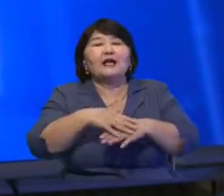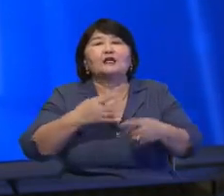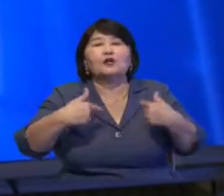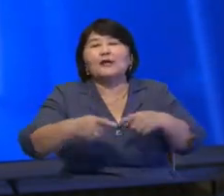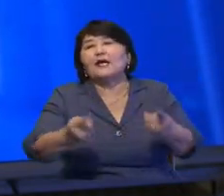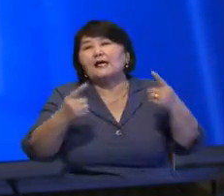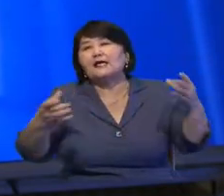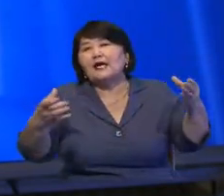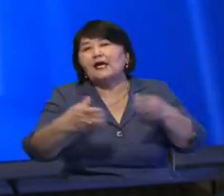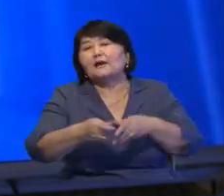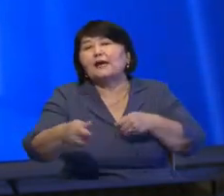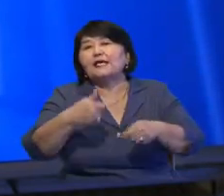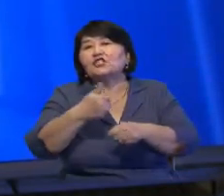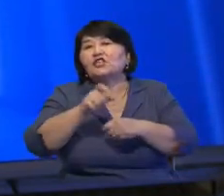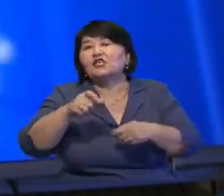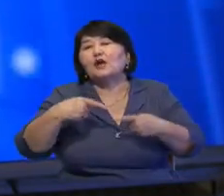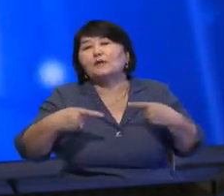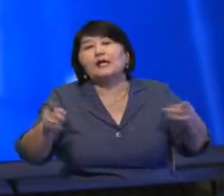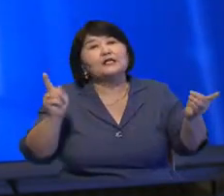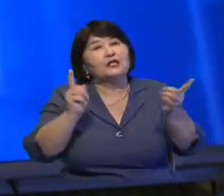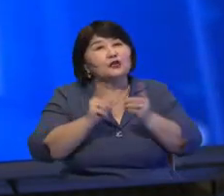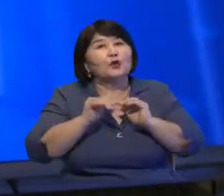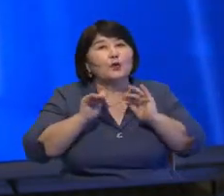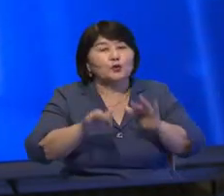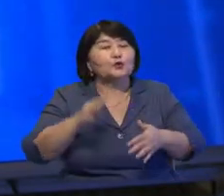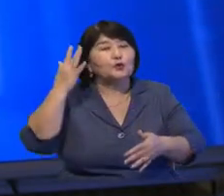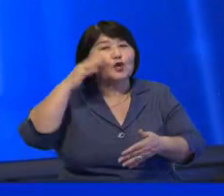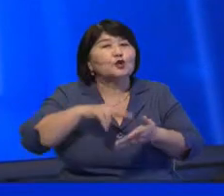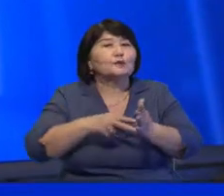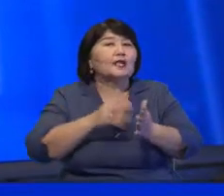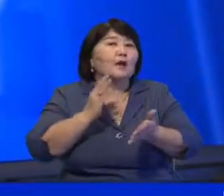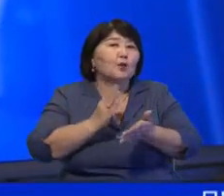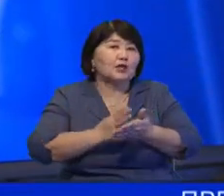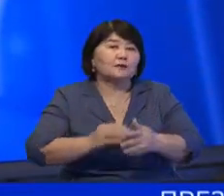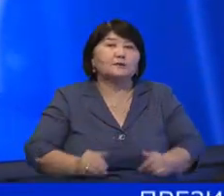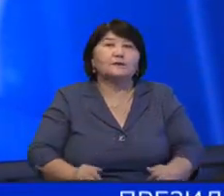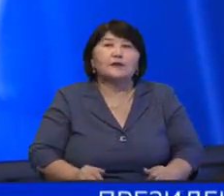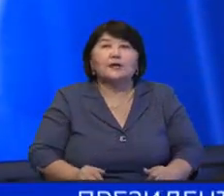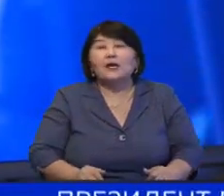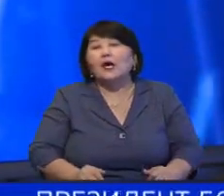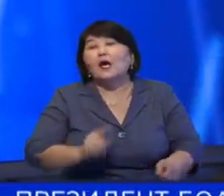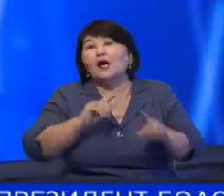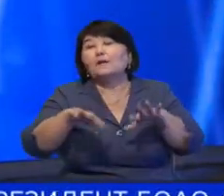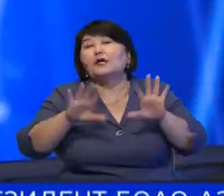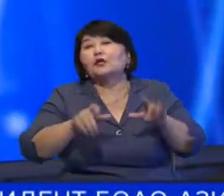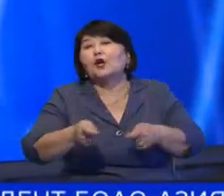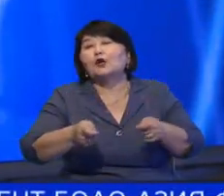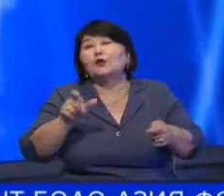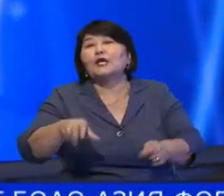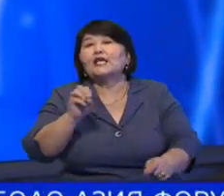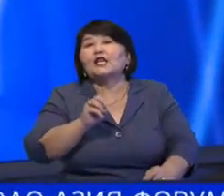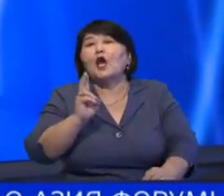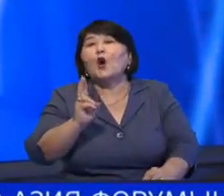ірі компания өкілдерінің жетекшілерімен бірқатар кездесу өткізуді жоспарлап отыр. Мәжіліс төрағасы Ерлан